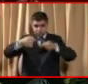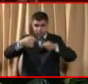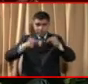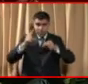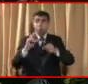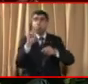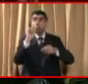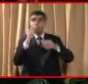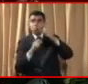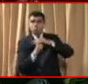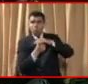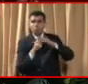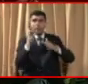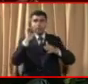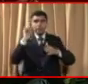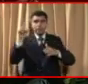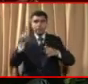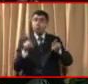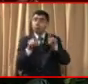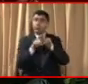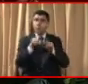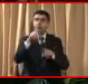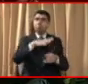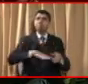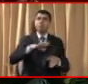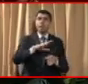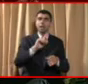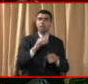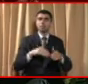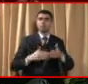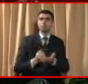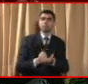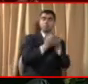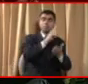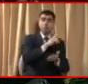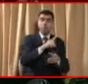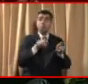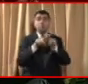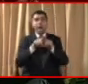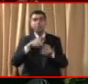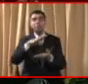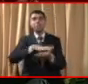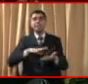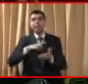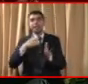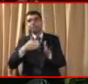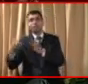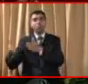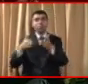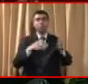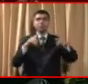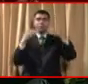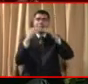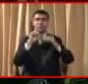راه ادابتي للمحل. ربما مره اخرى ما داروش فيها نفس كما كيقولوا الابتكار